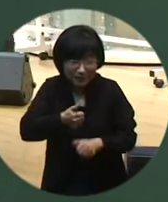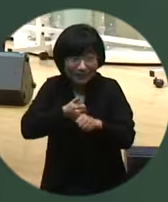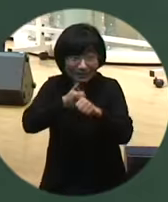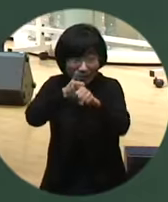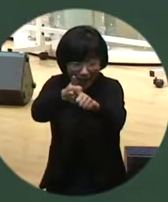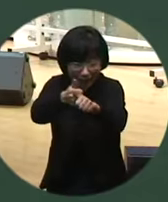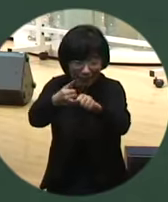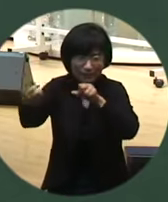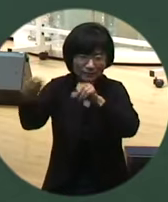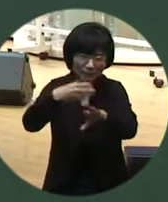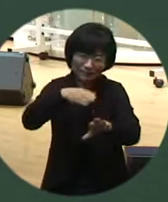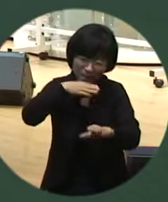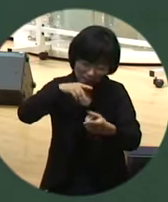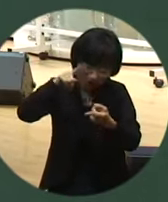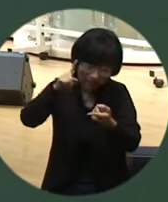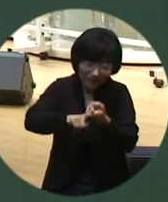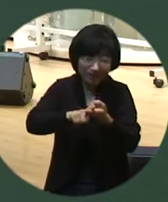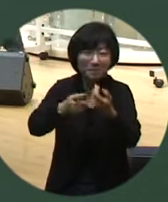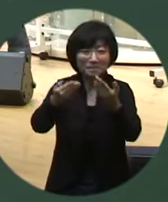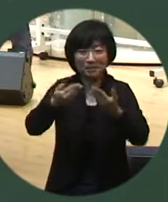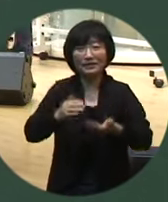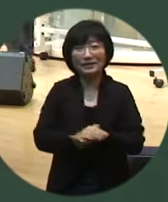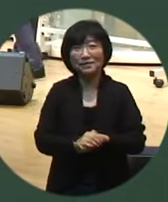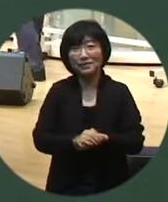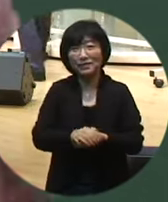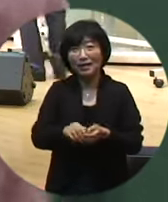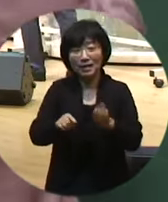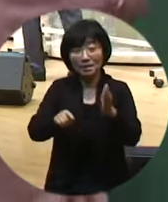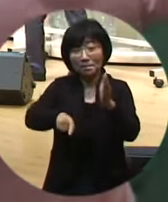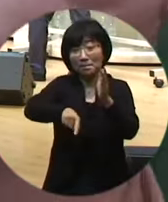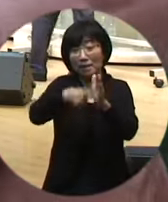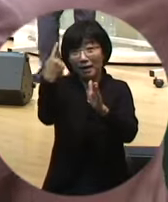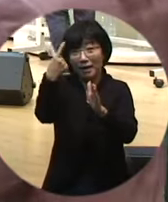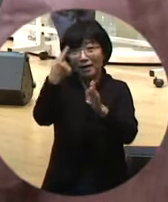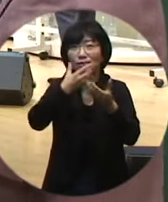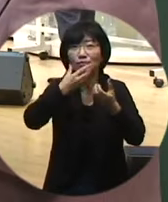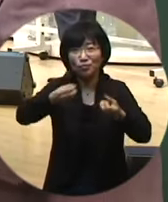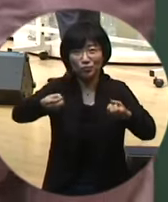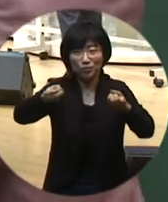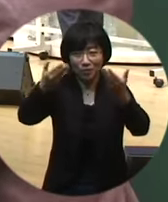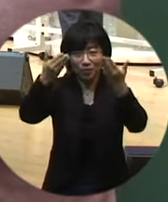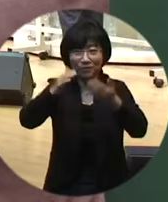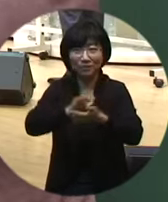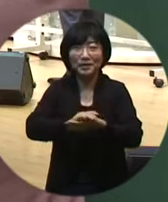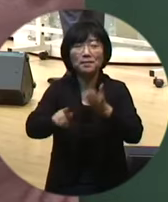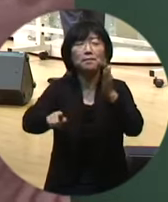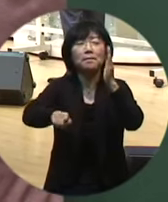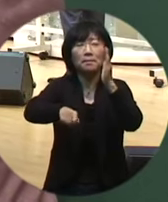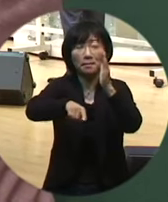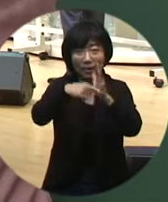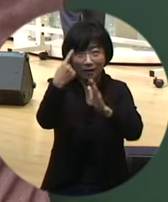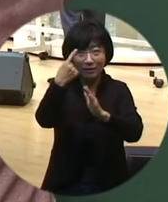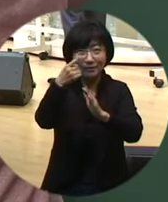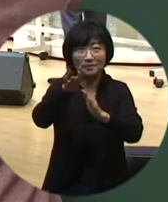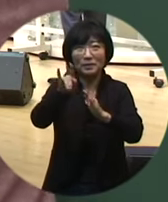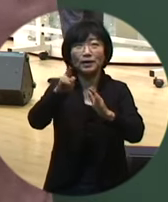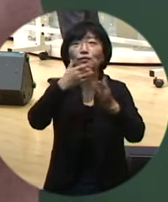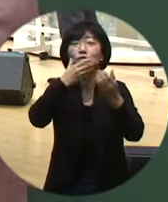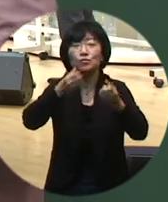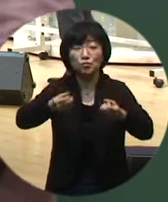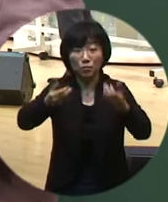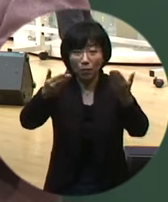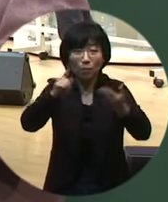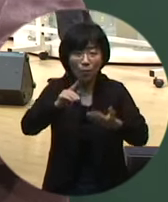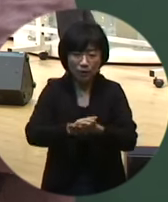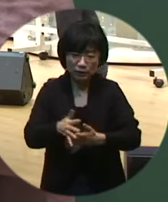the rightful answers are bound to come. 백배의 축복. The hundredfold blessings. 그렇죠. Of course. 전문성이 탁 따라오는 겁니다.